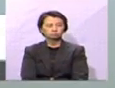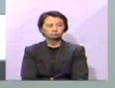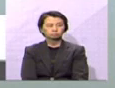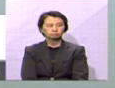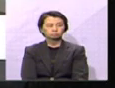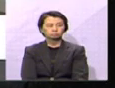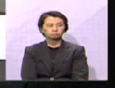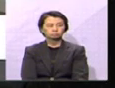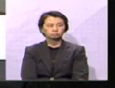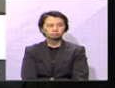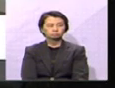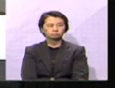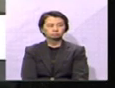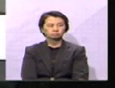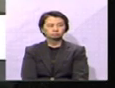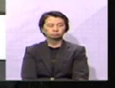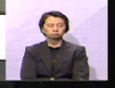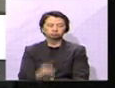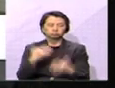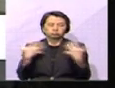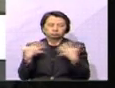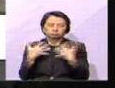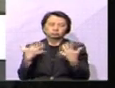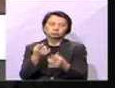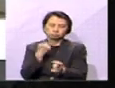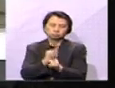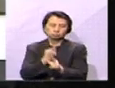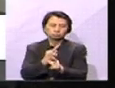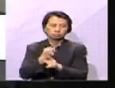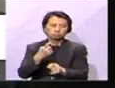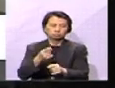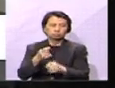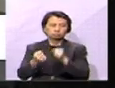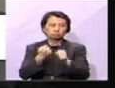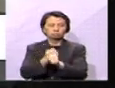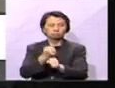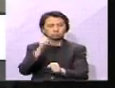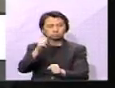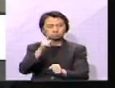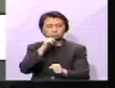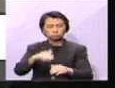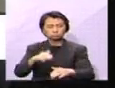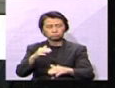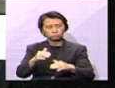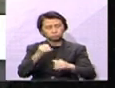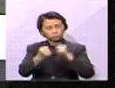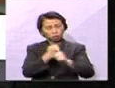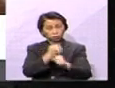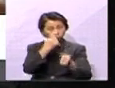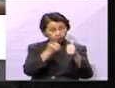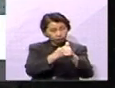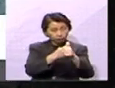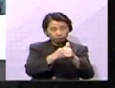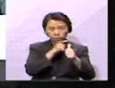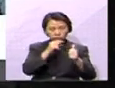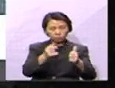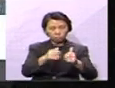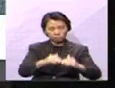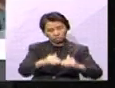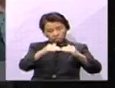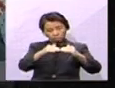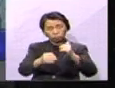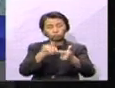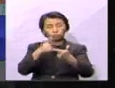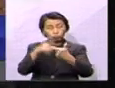sementara sebabnya takut mungkin tahun pertama tak besar tahun kedua meningkat sikit tahun